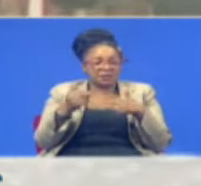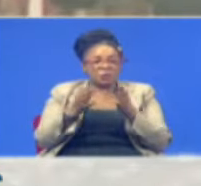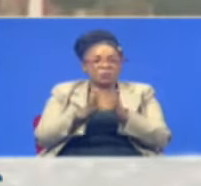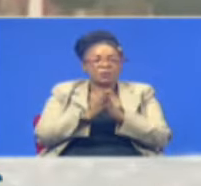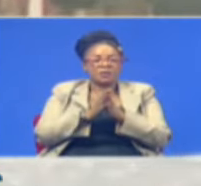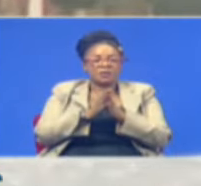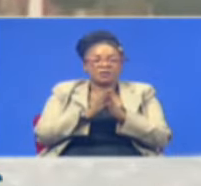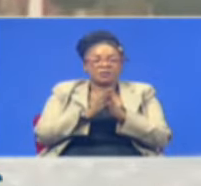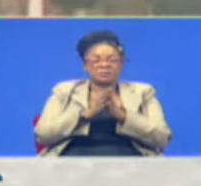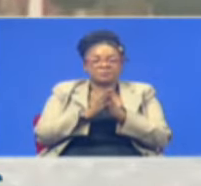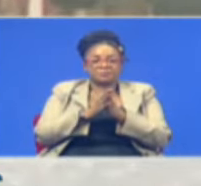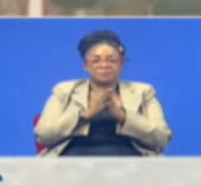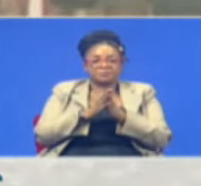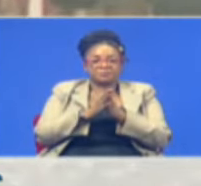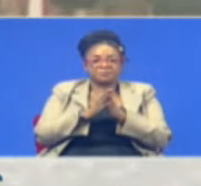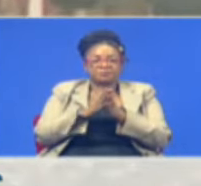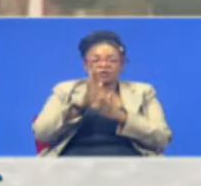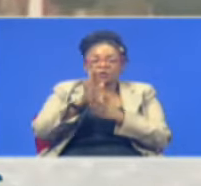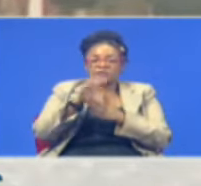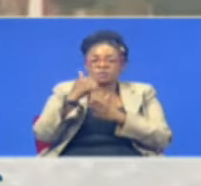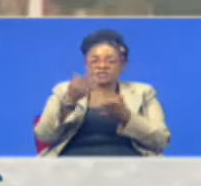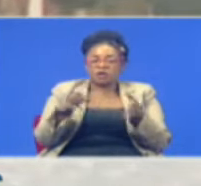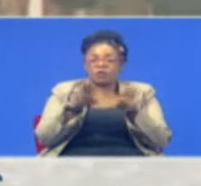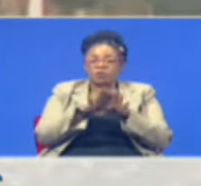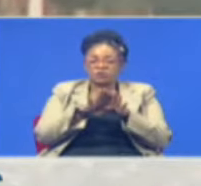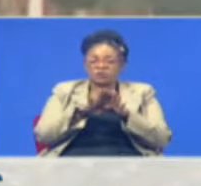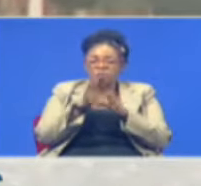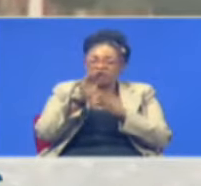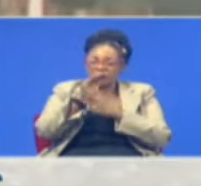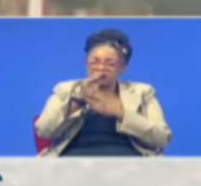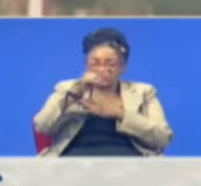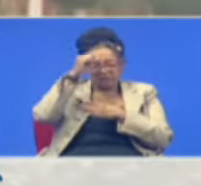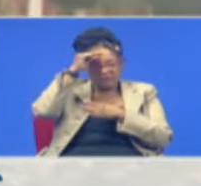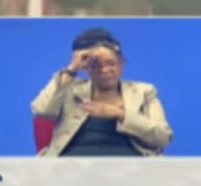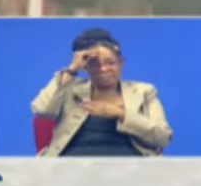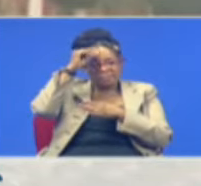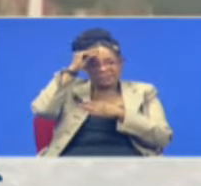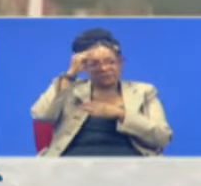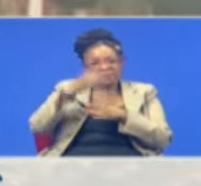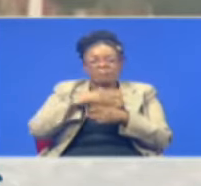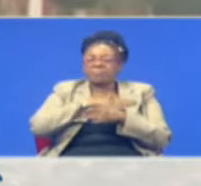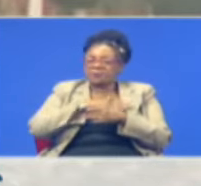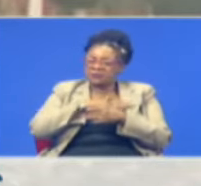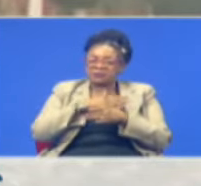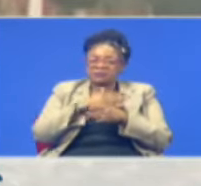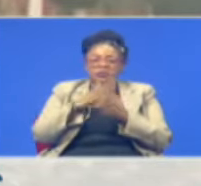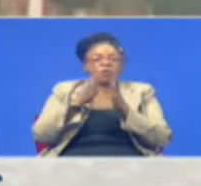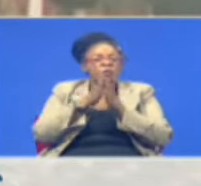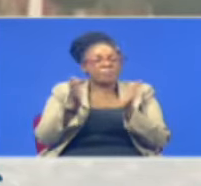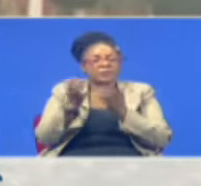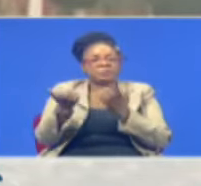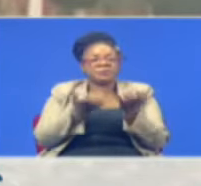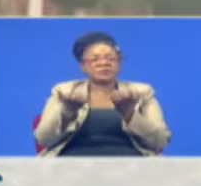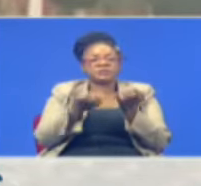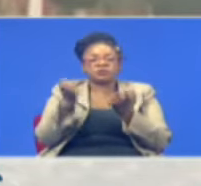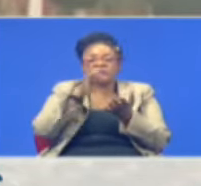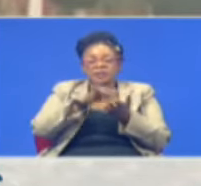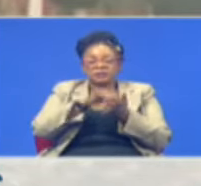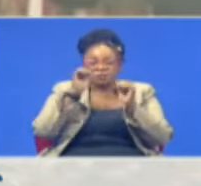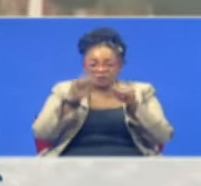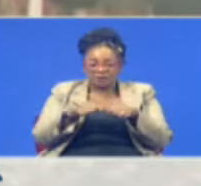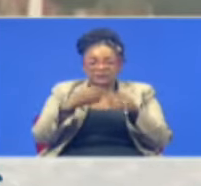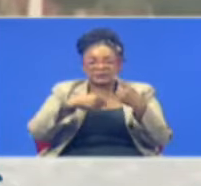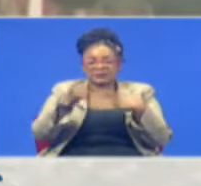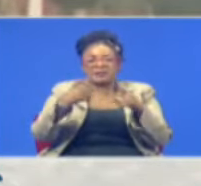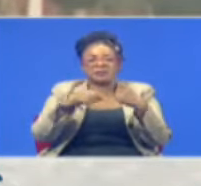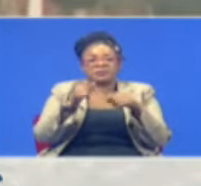ilifungwa. Hata yenye naomba serikali ifungue mikahawa tupate kuuza